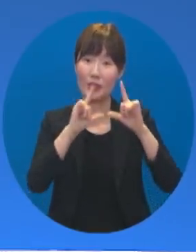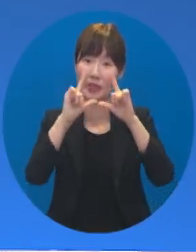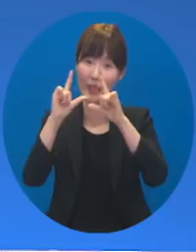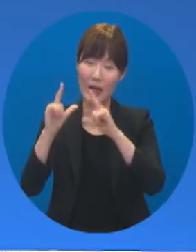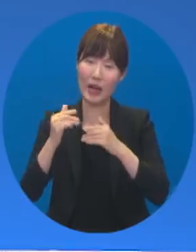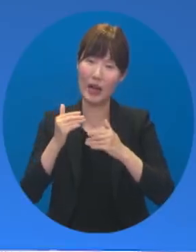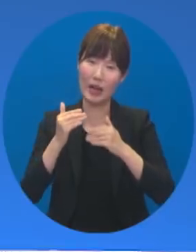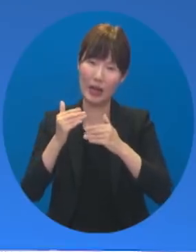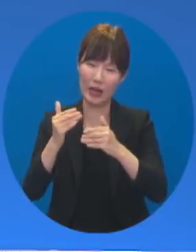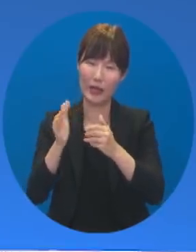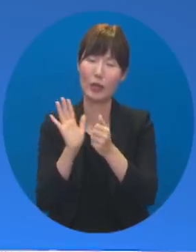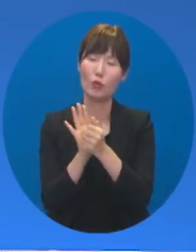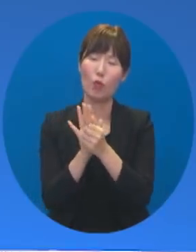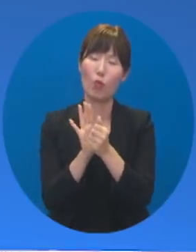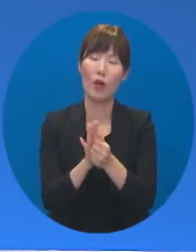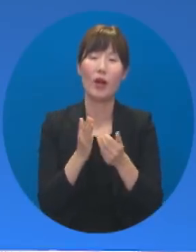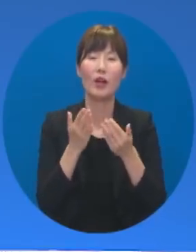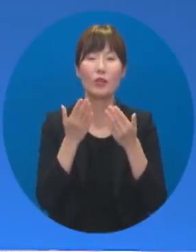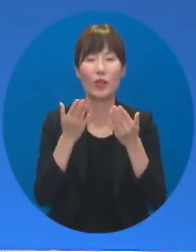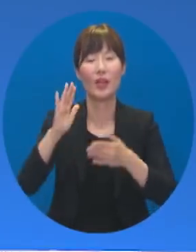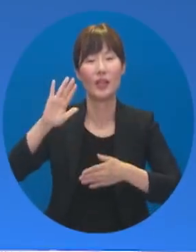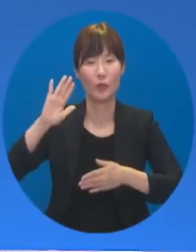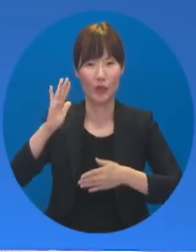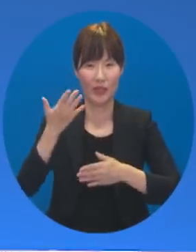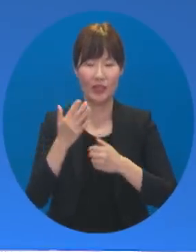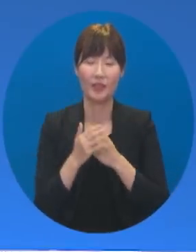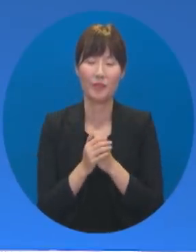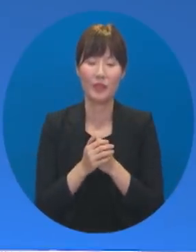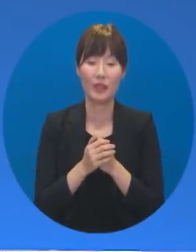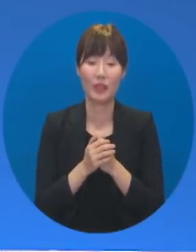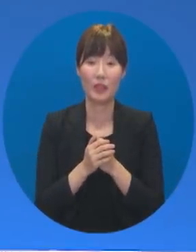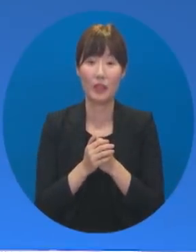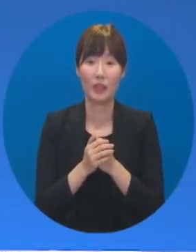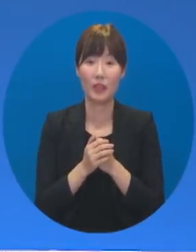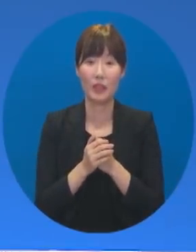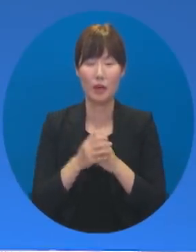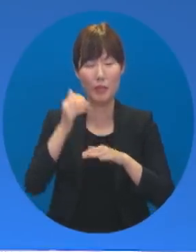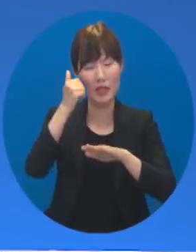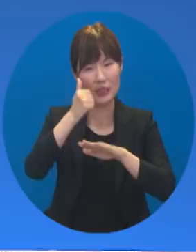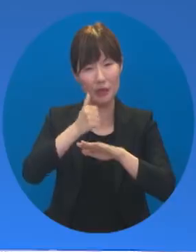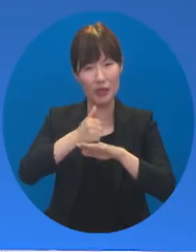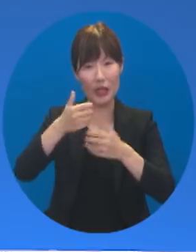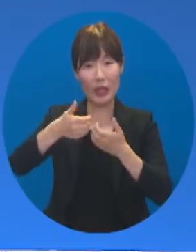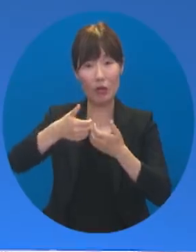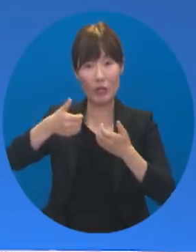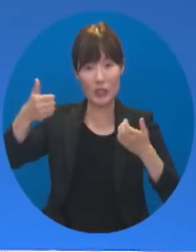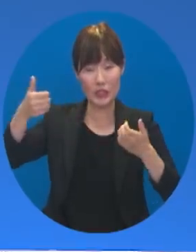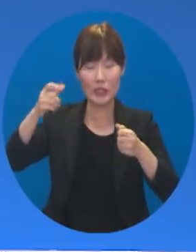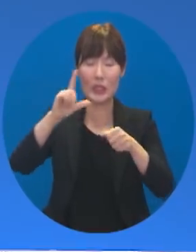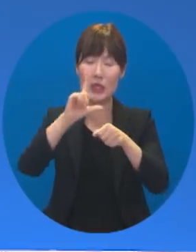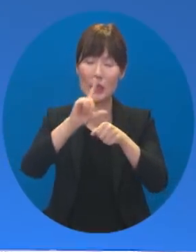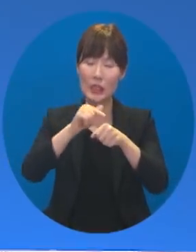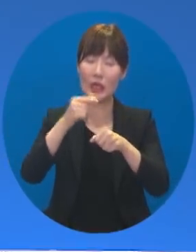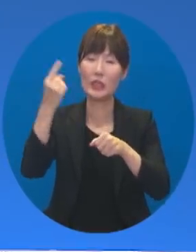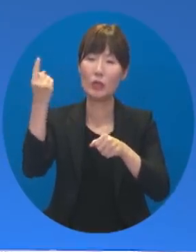서로의 그 헤어지는 시간이 왔을 때 후회하지 않겠구나 라는